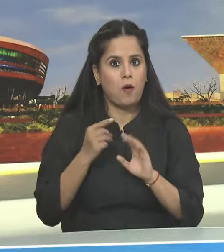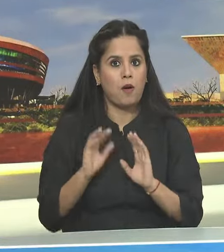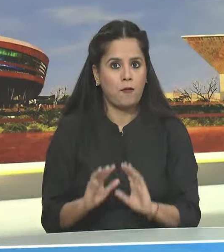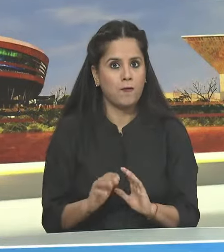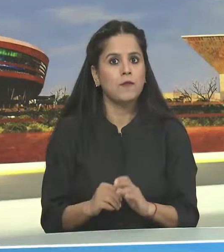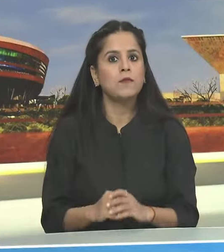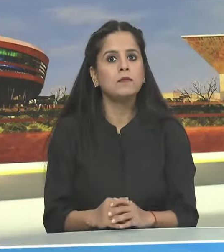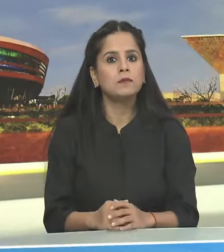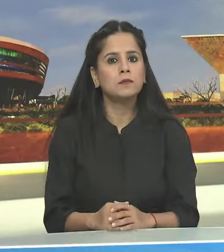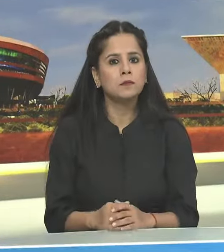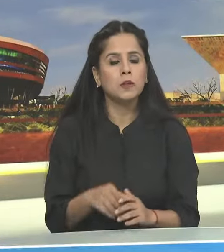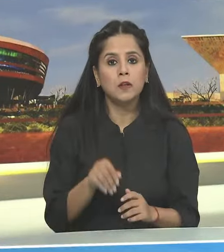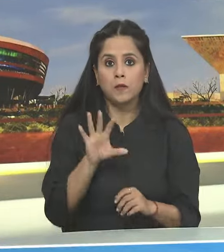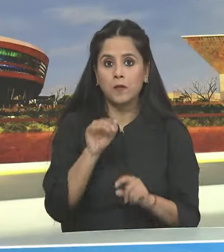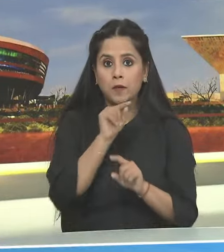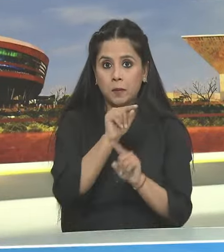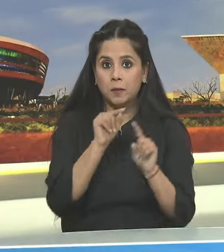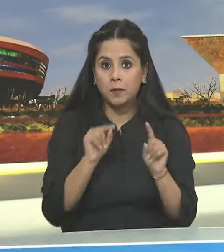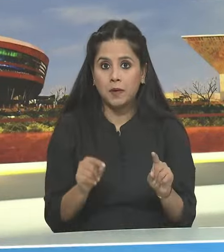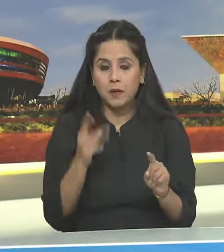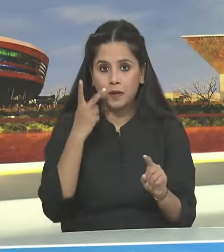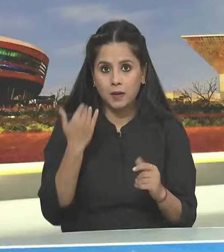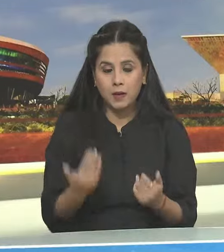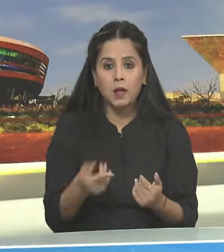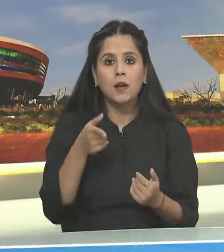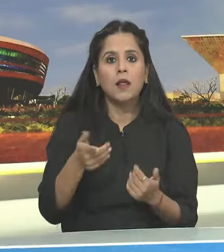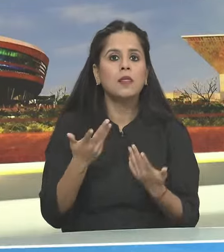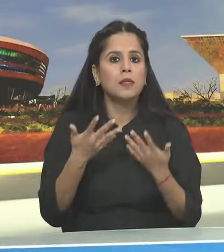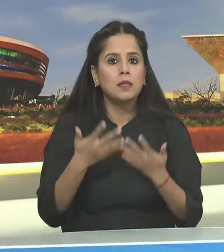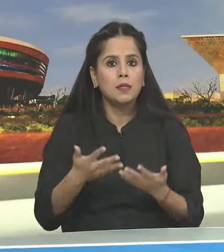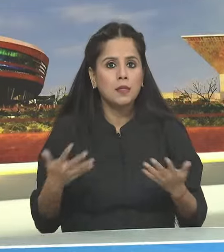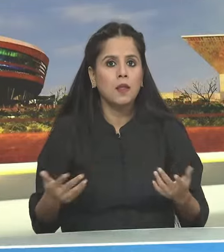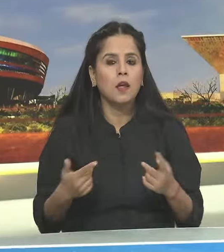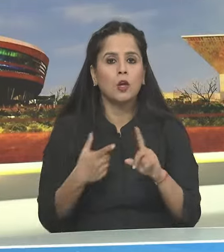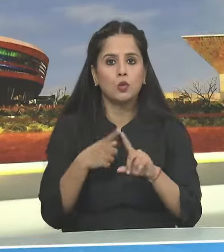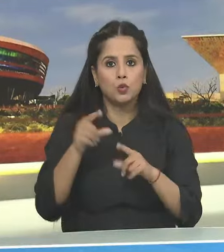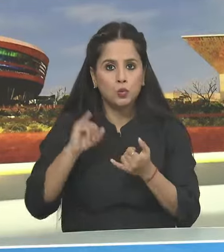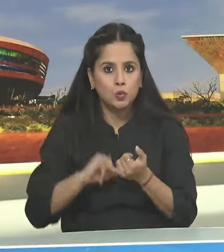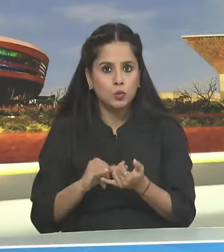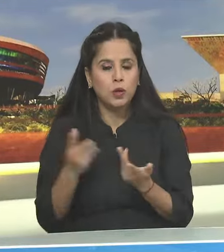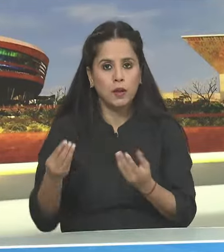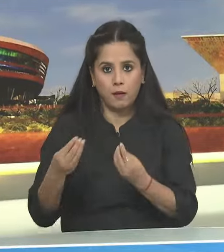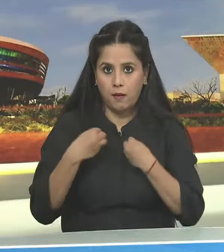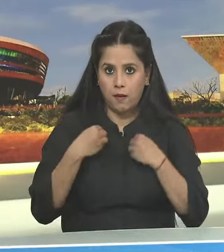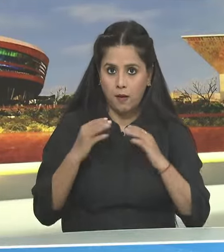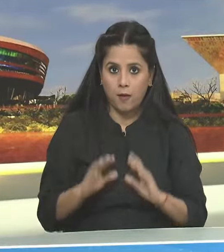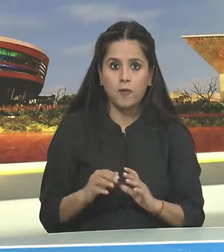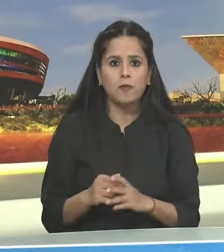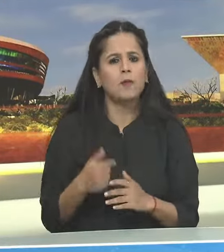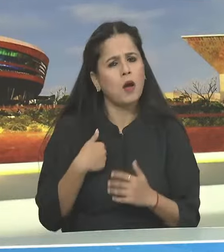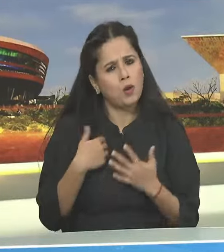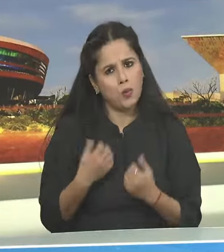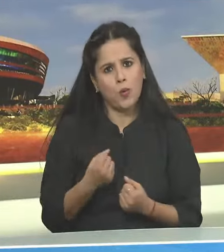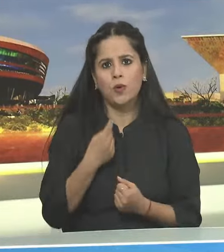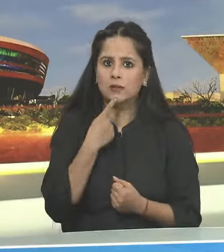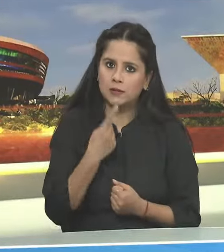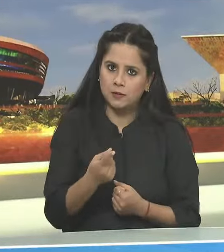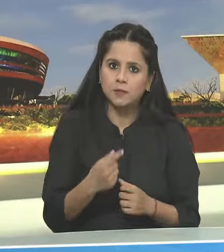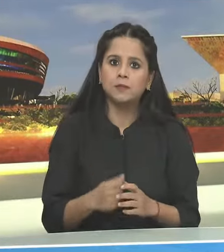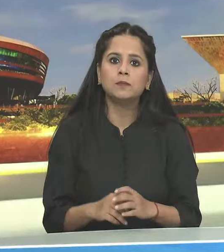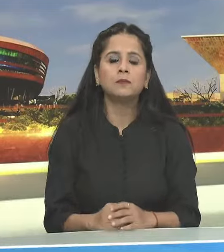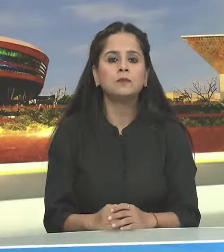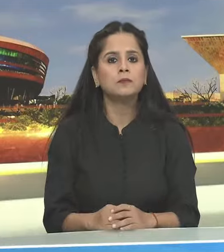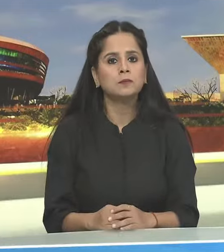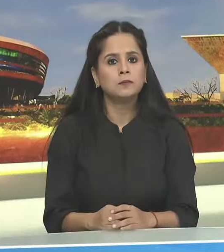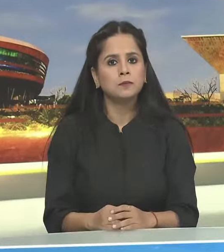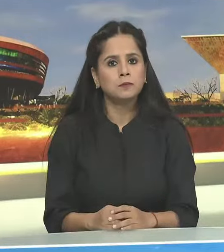जो 50% में जो खेती का औजार है ये भी हम लोगों को मिला है। तो मैं यही कहना चाहता हूँ जे जाते